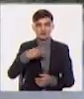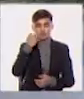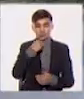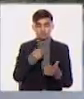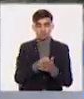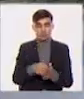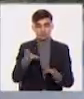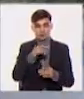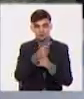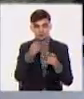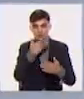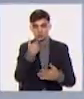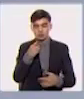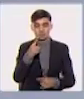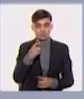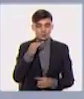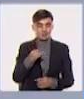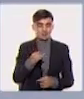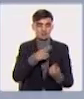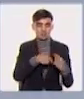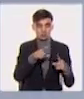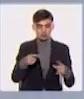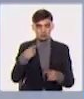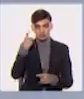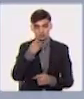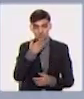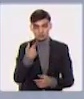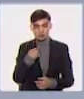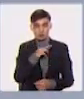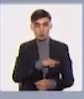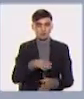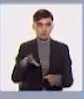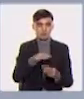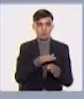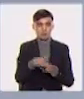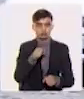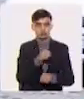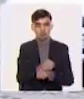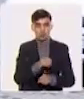дейін ешкім ескермеген. Енді кәсіпкерлер бізді ескермесе жұмысымызды толықтай